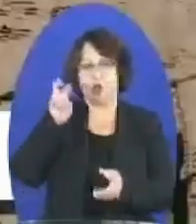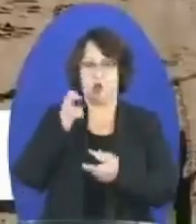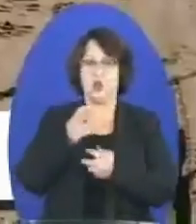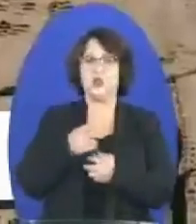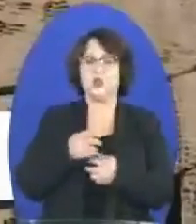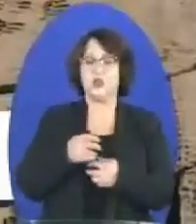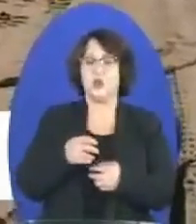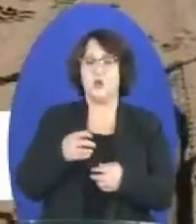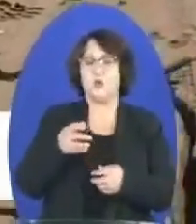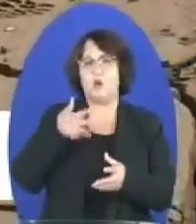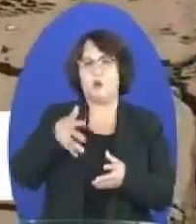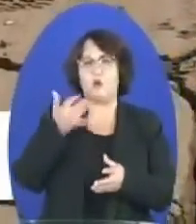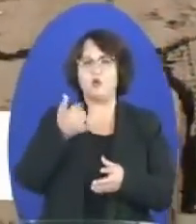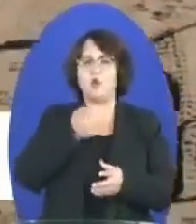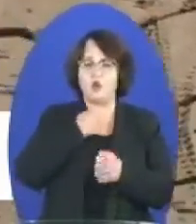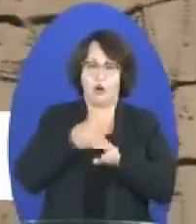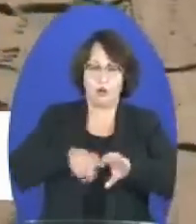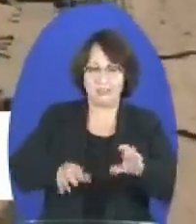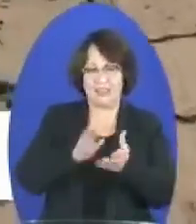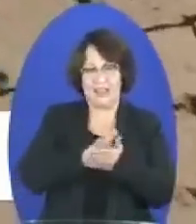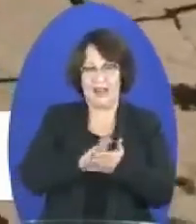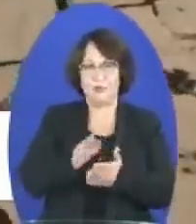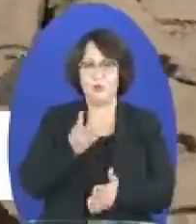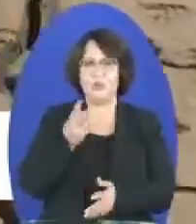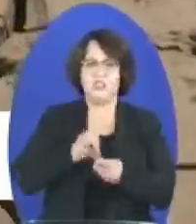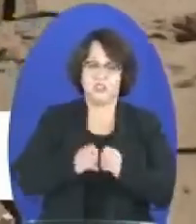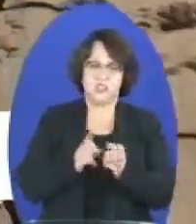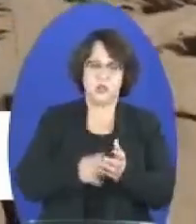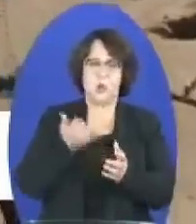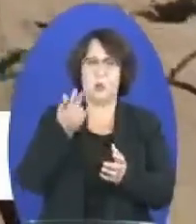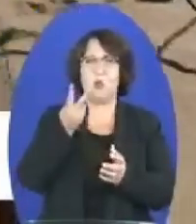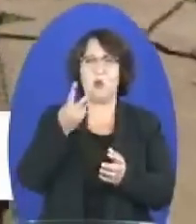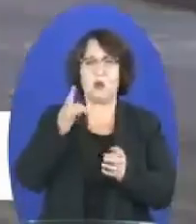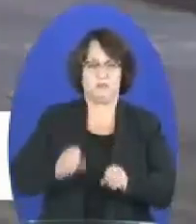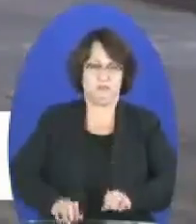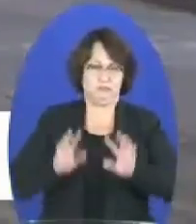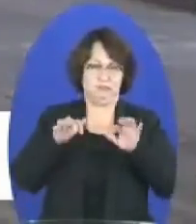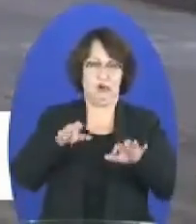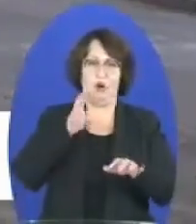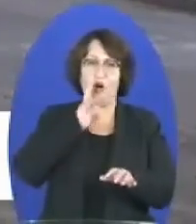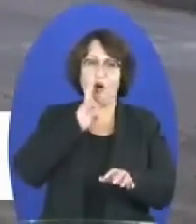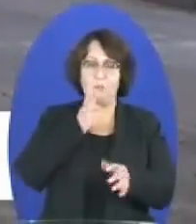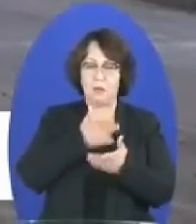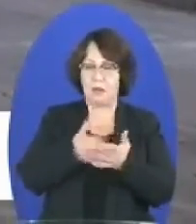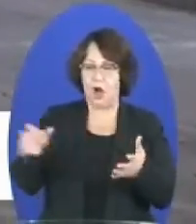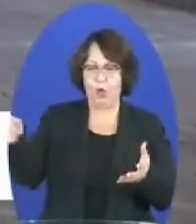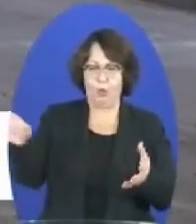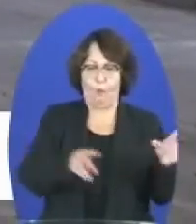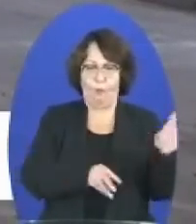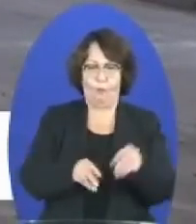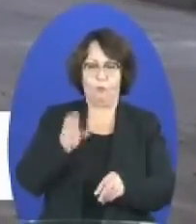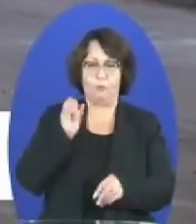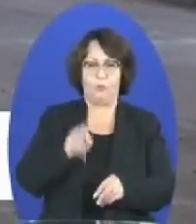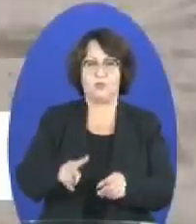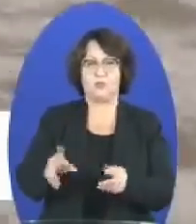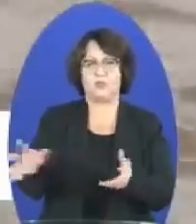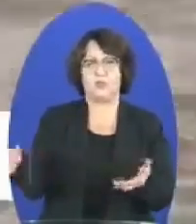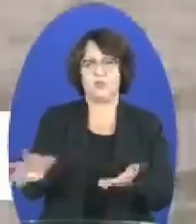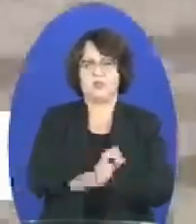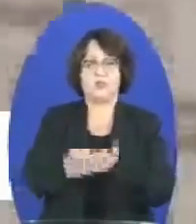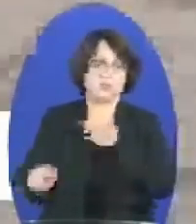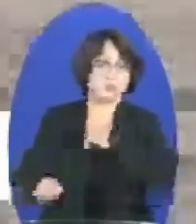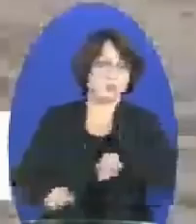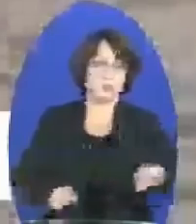усны цонгийг заавал халдваргүй итгэж ариутгах шаардлагатай. Мөн үерийн усанд нарсан хүнсний бүтээгдэхүүнийг устгах, хоол хүнсэнд бэлтгэдэг ахуйн